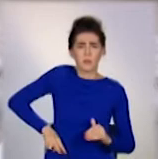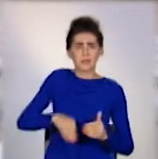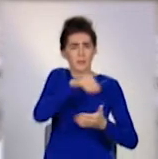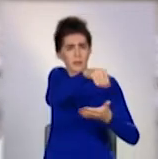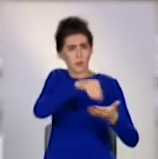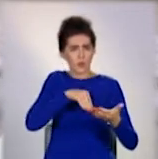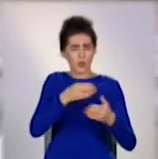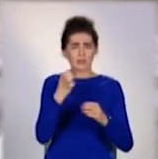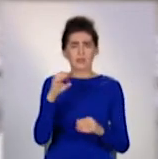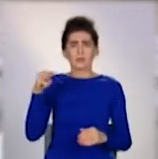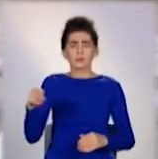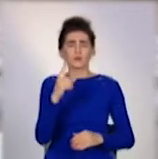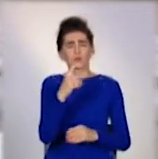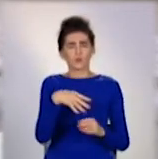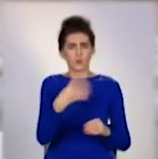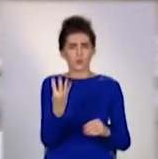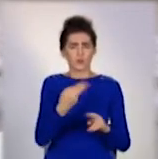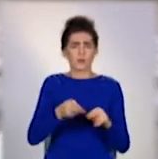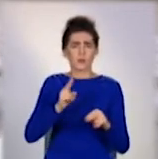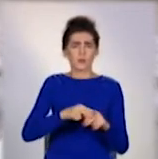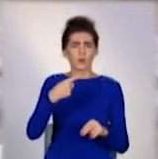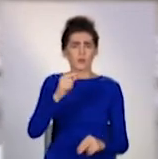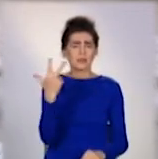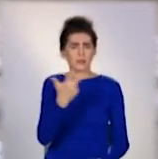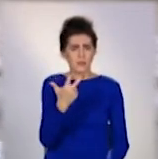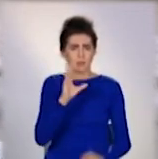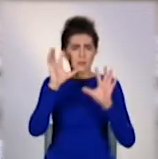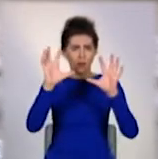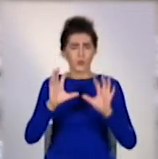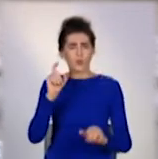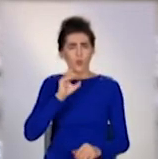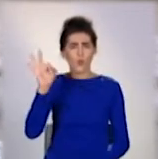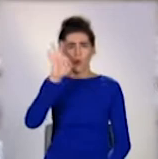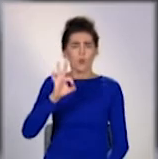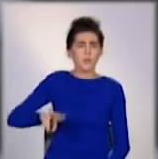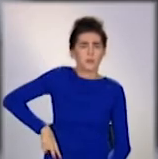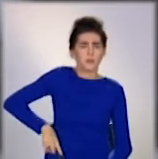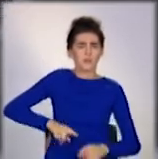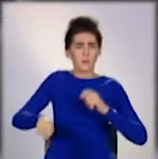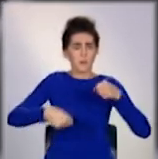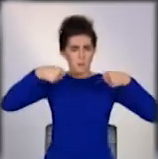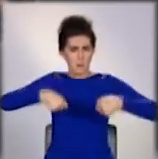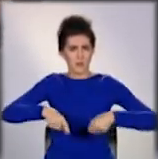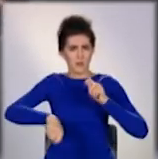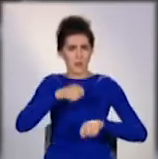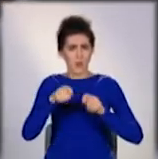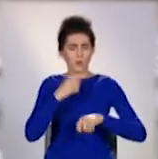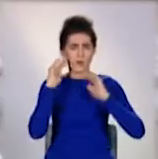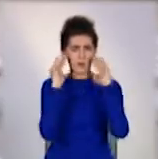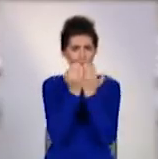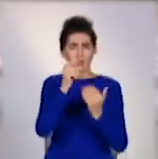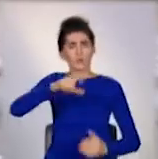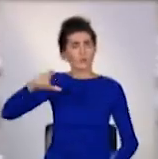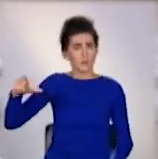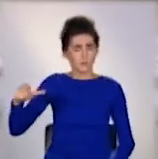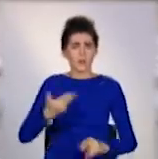протоколи за статтею 44 з позначкою 3 Кодексу України про адміністративні правопорушення. Це порушення карантину людей. Це